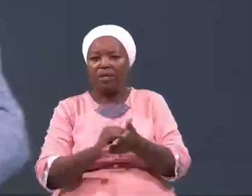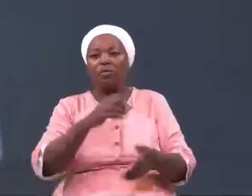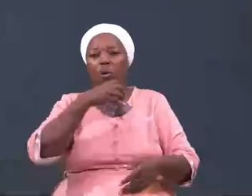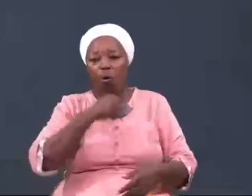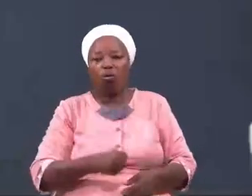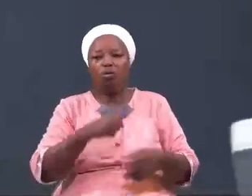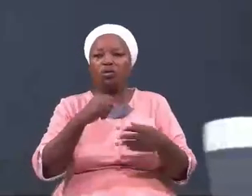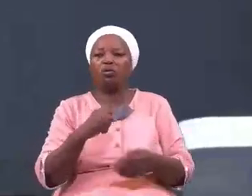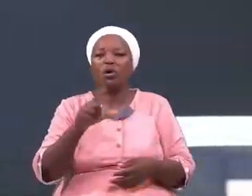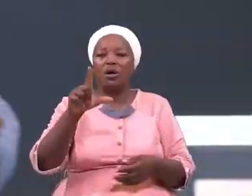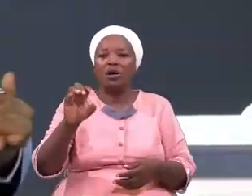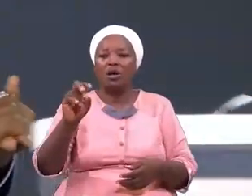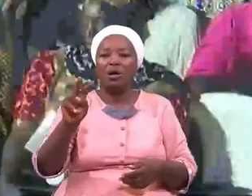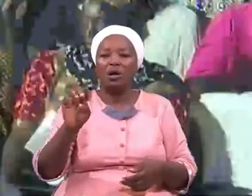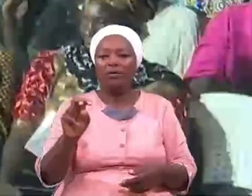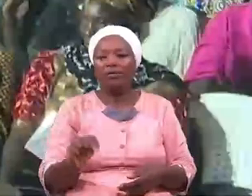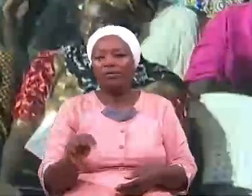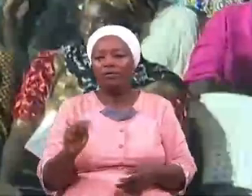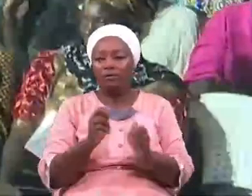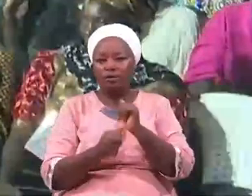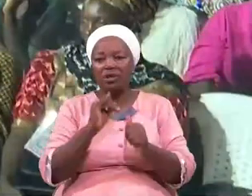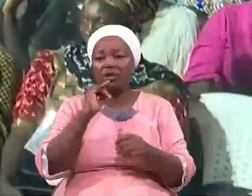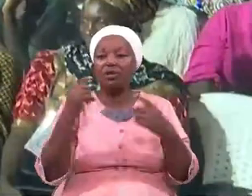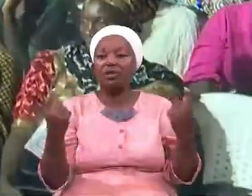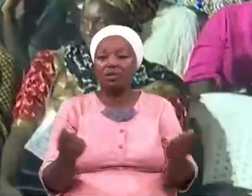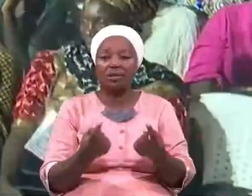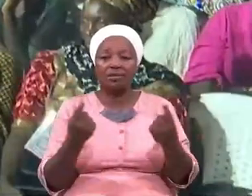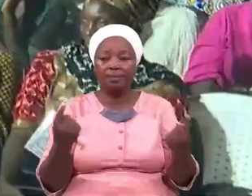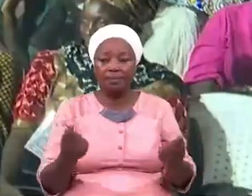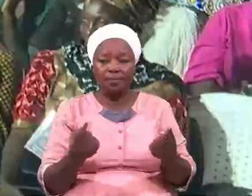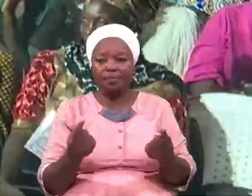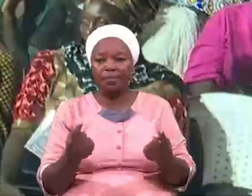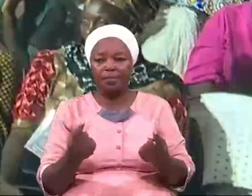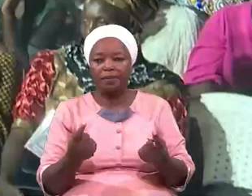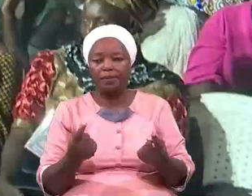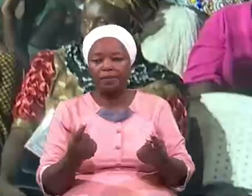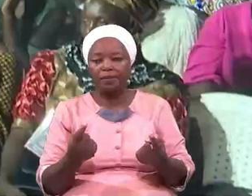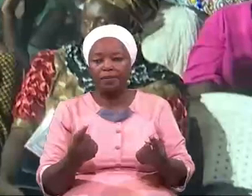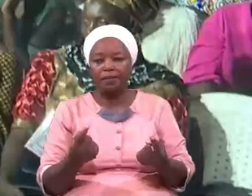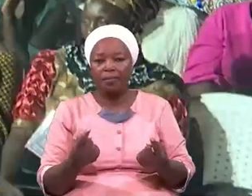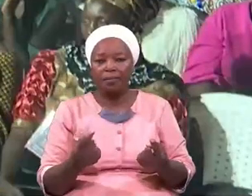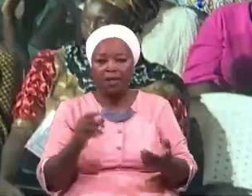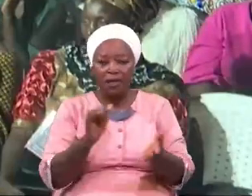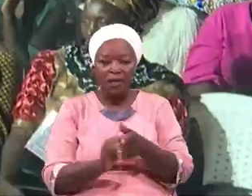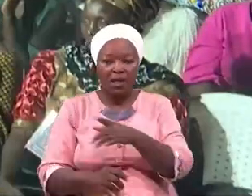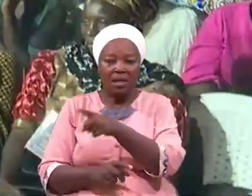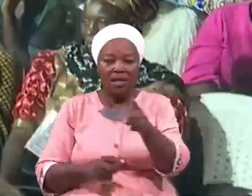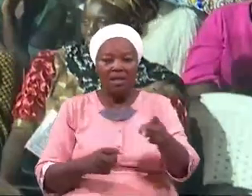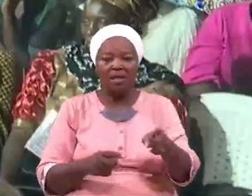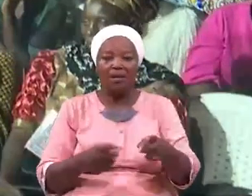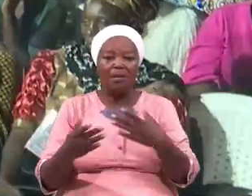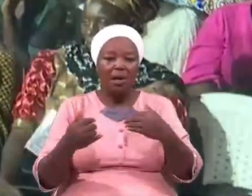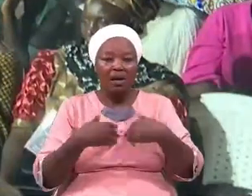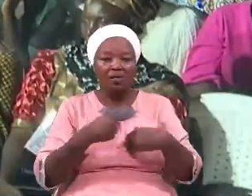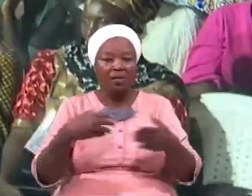Avant que le sang de l'agneau ne soit efficace dans votre vie et vous offre le salut, ôtez le levain,